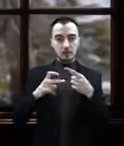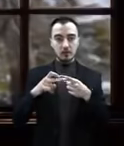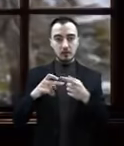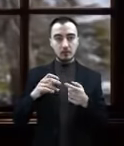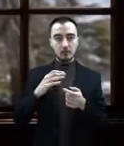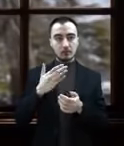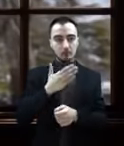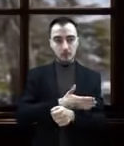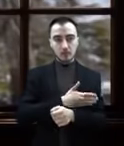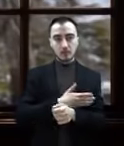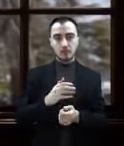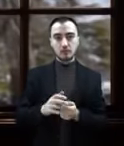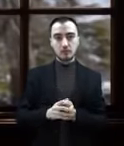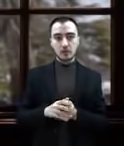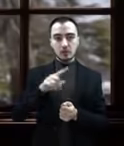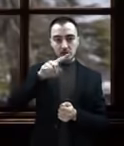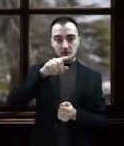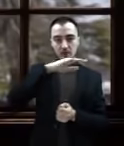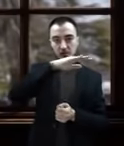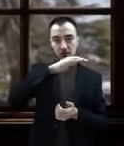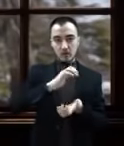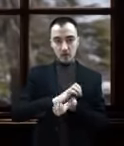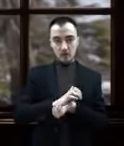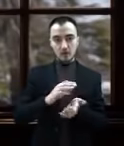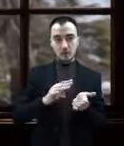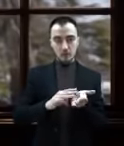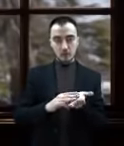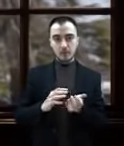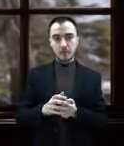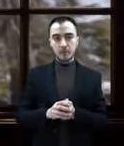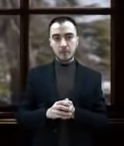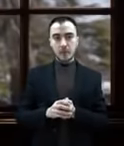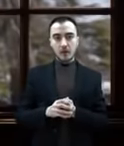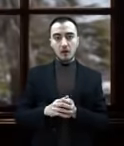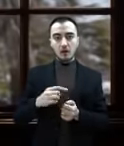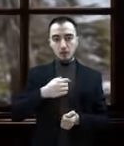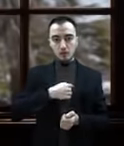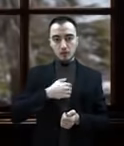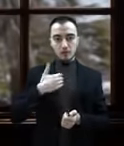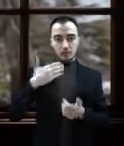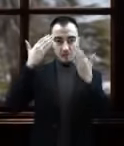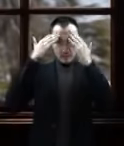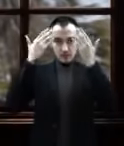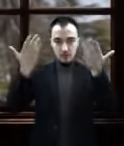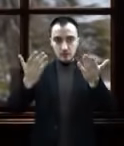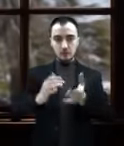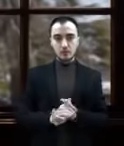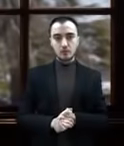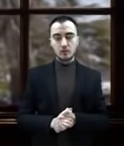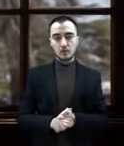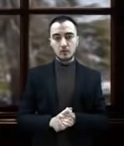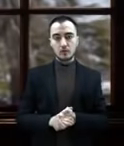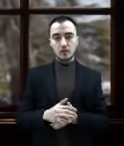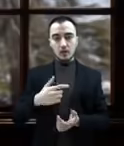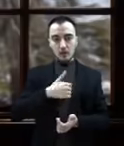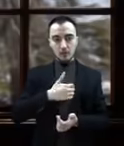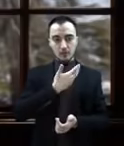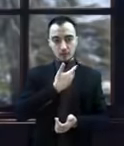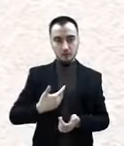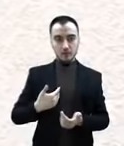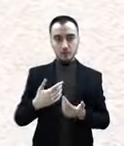Saygılı hemşerim, sizi ve aile fertlerinizi gönülden selamlıyor, en kalbi sevgi ve muhabbetlerimi